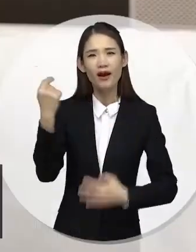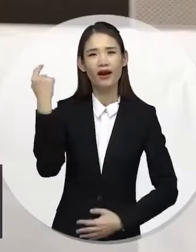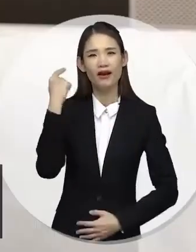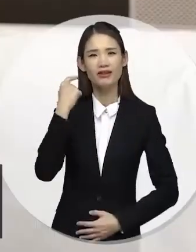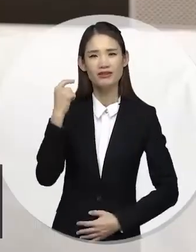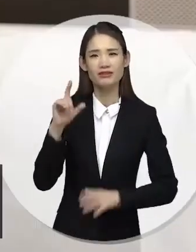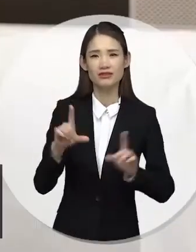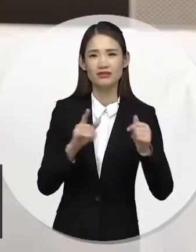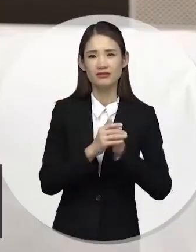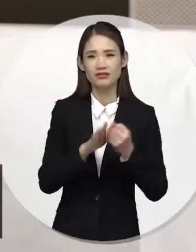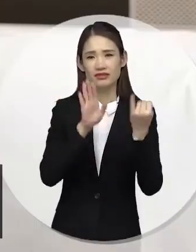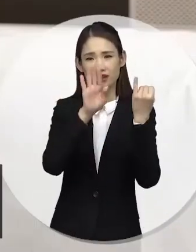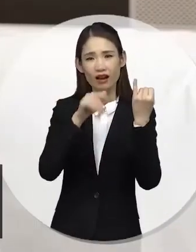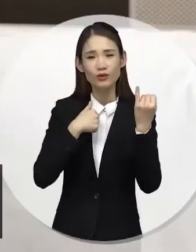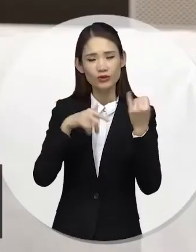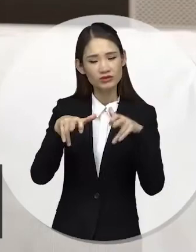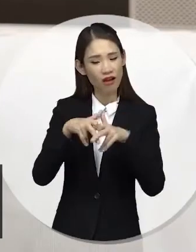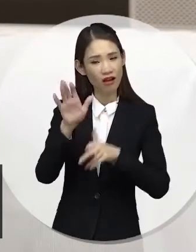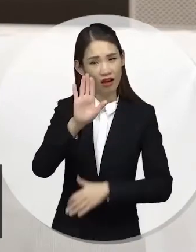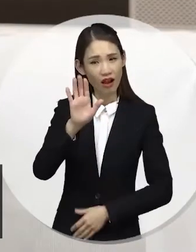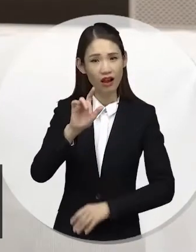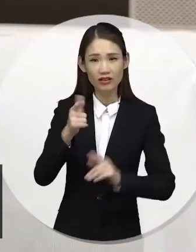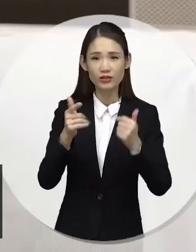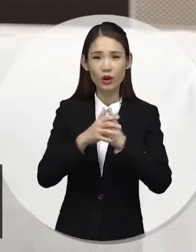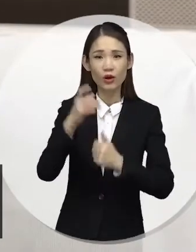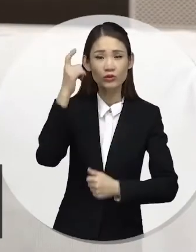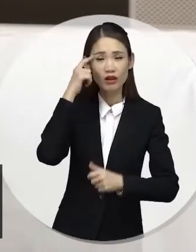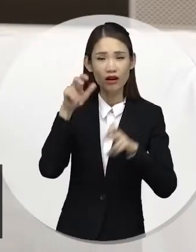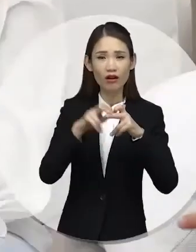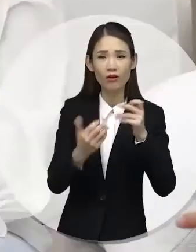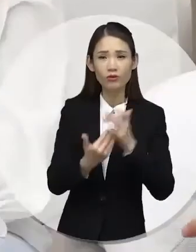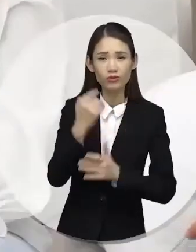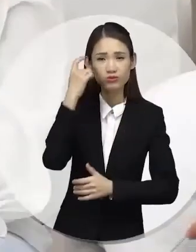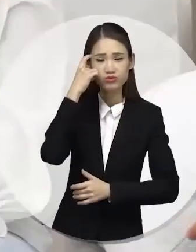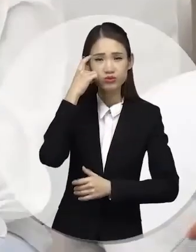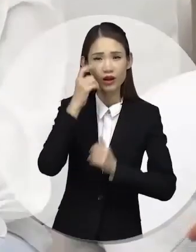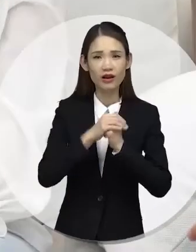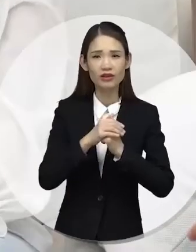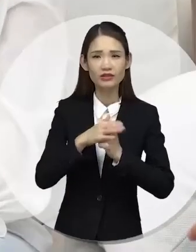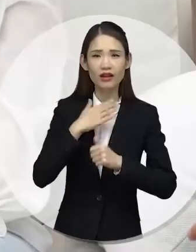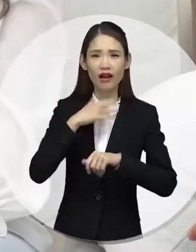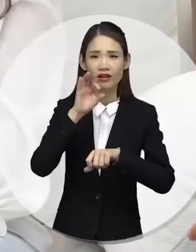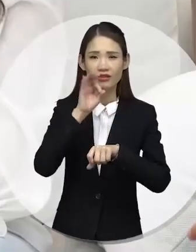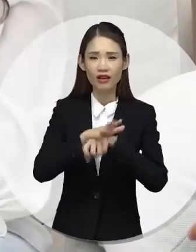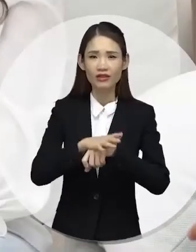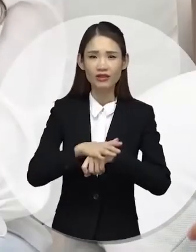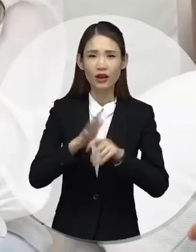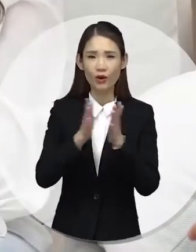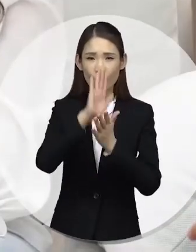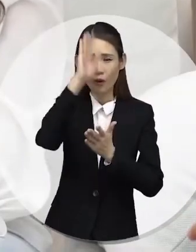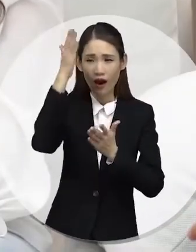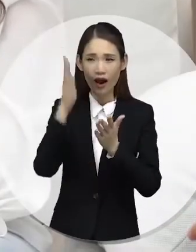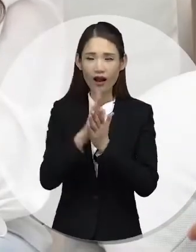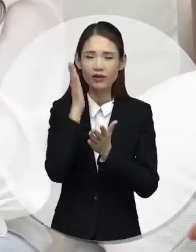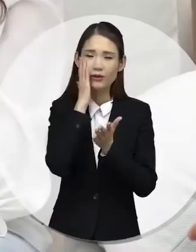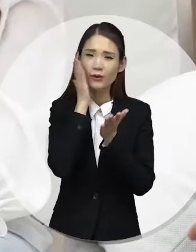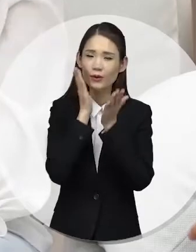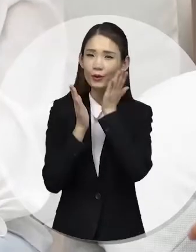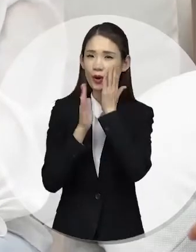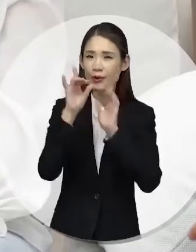살아요. 오명아, 너는 장애인인 것 같지 않은데 왜 장애인이야? 그런데 단순히 제가 화려한